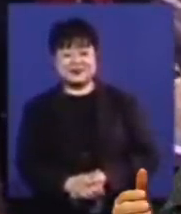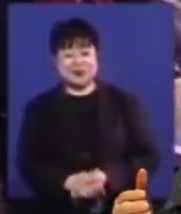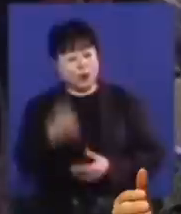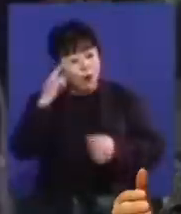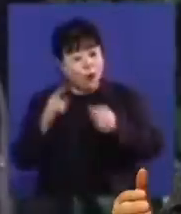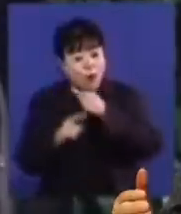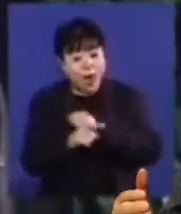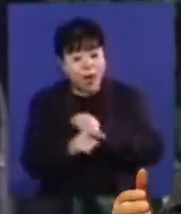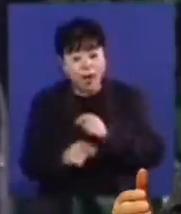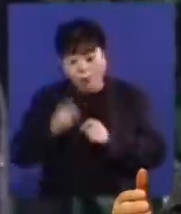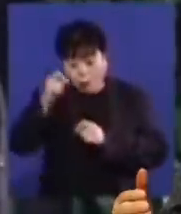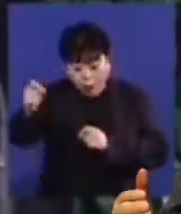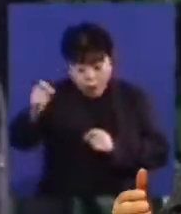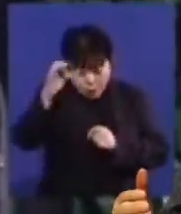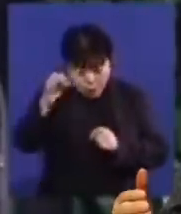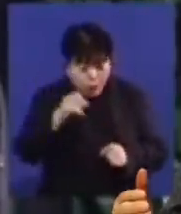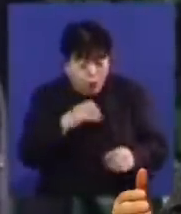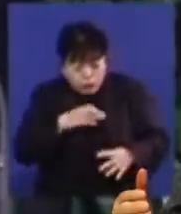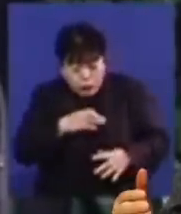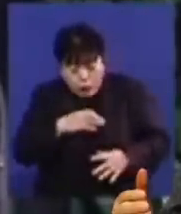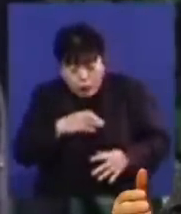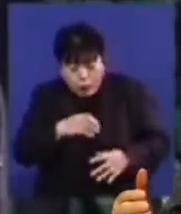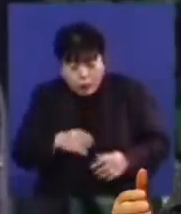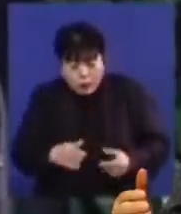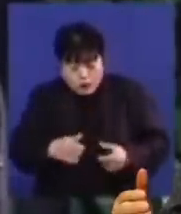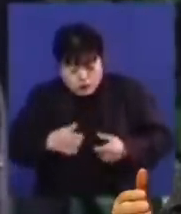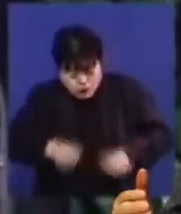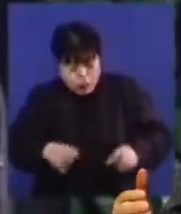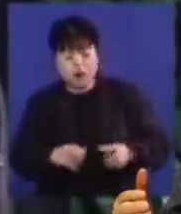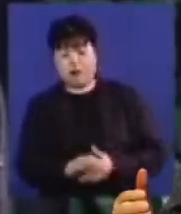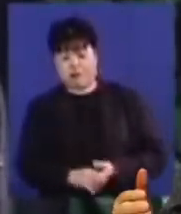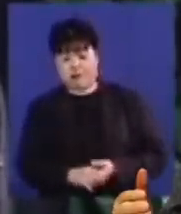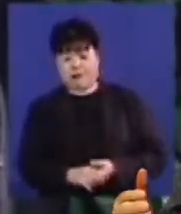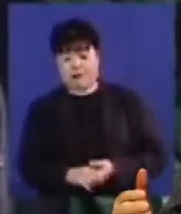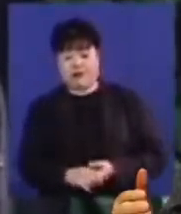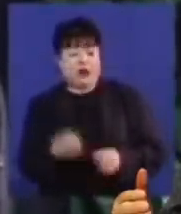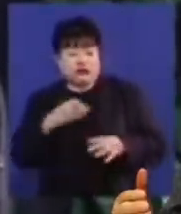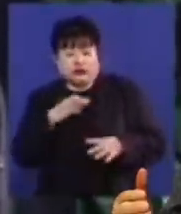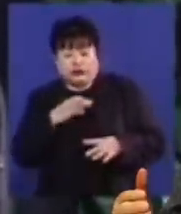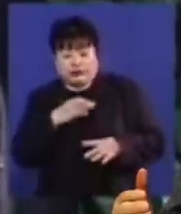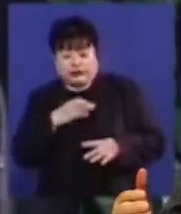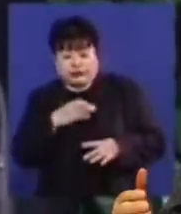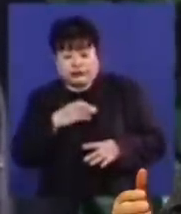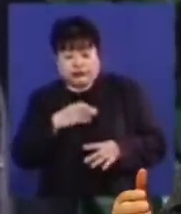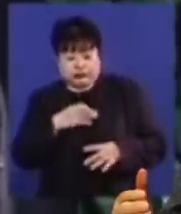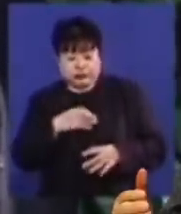왜냐하면 멀리 바라보고 겁을 내니까. 사람이 두려워하고 떨면